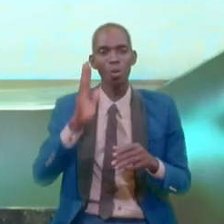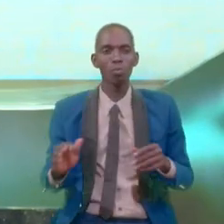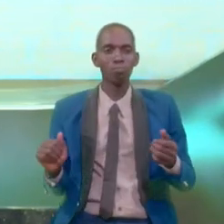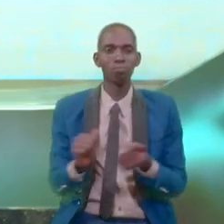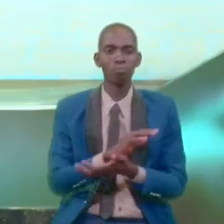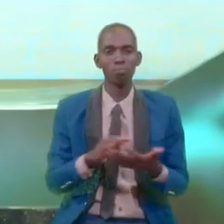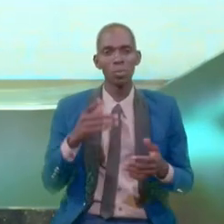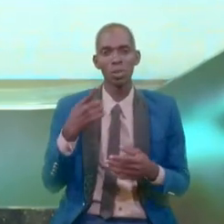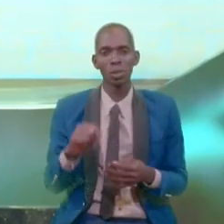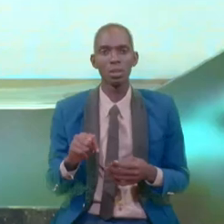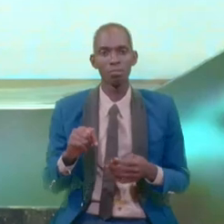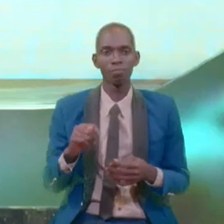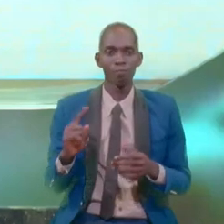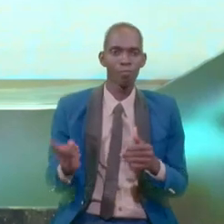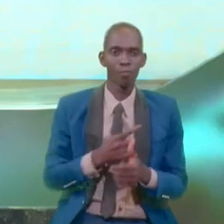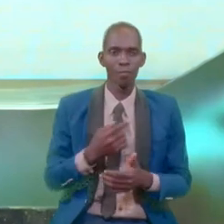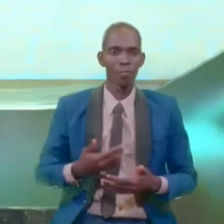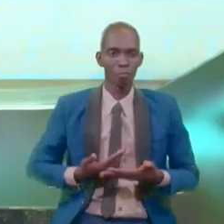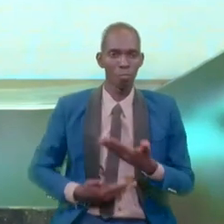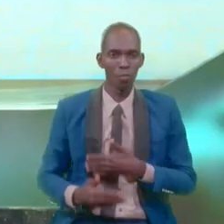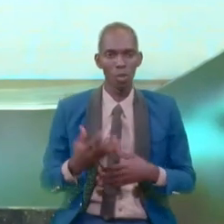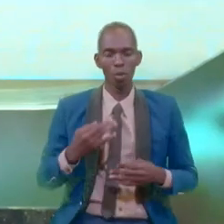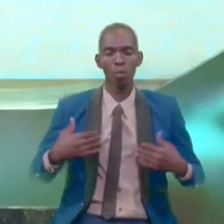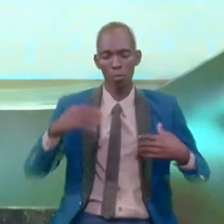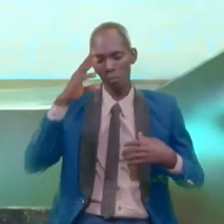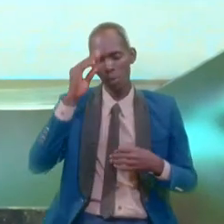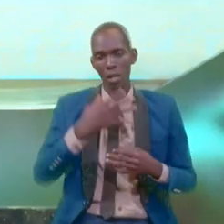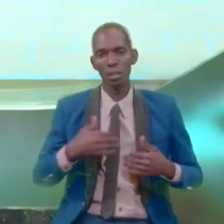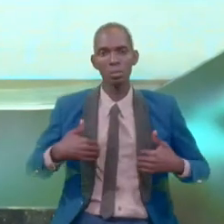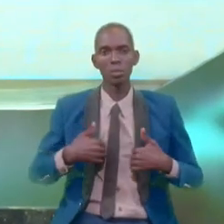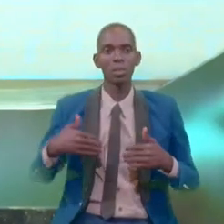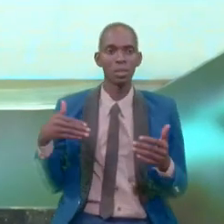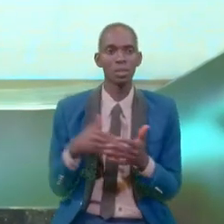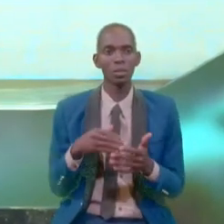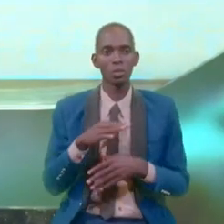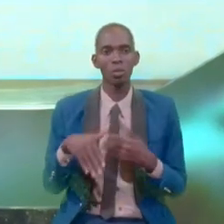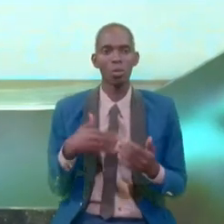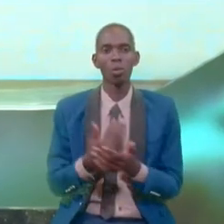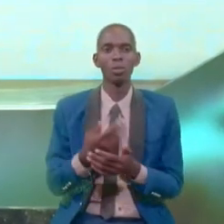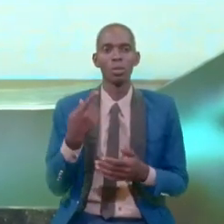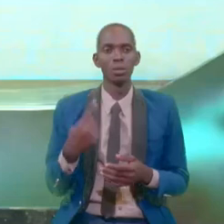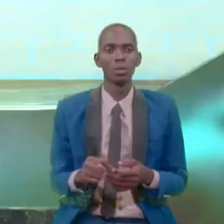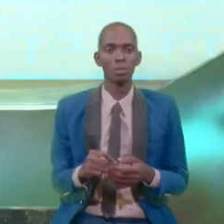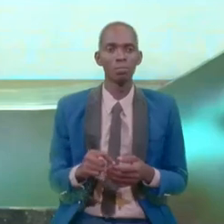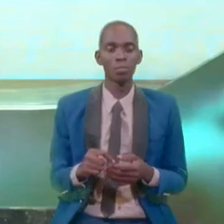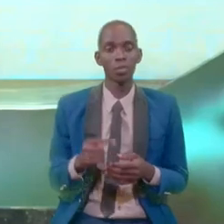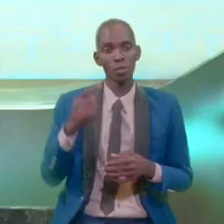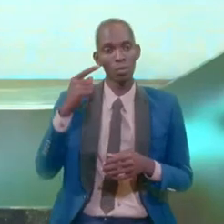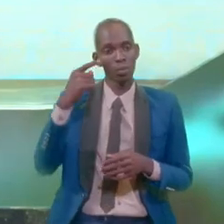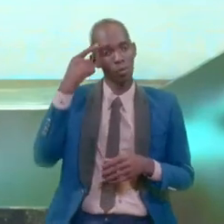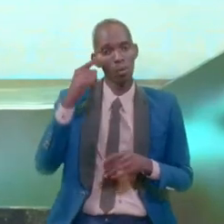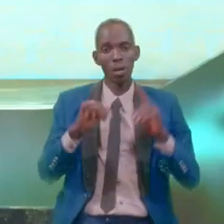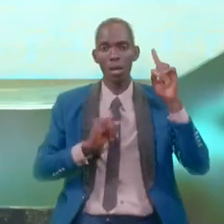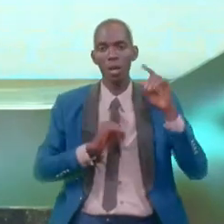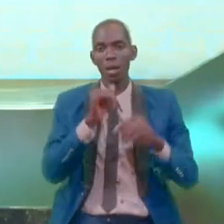d'Égypte, depuis les hommes jusqu'aux animaux. J'exercerai des jugements contre tous les dieux de l'Égypte. Je suis